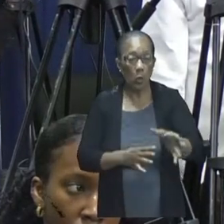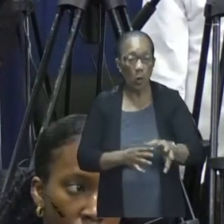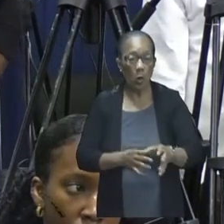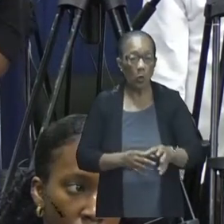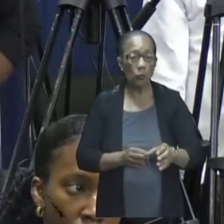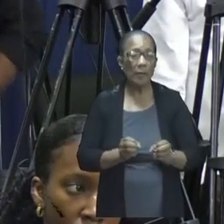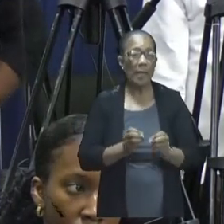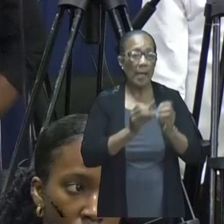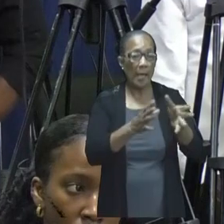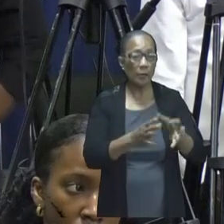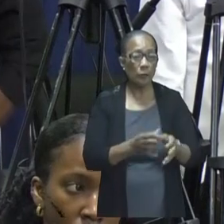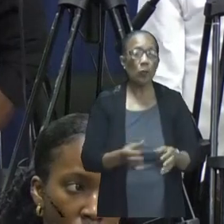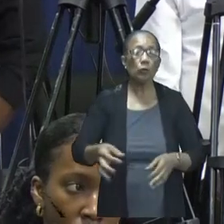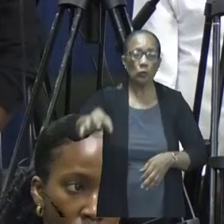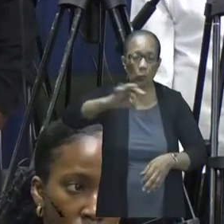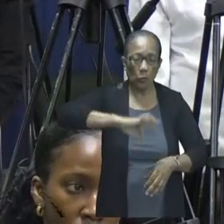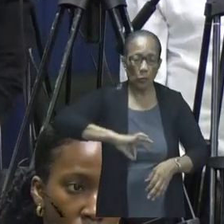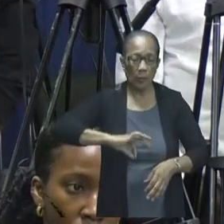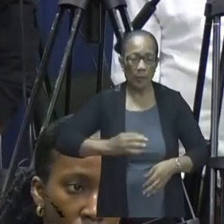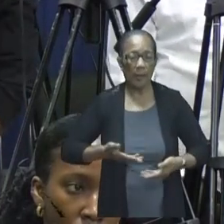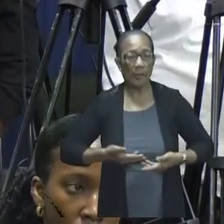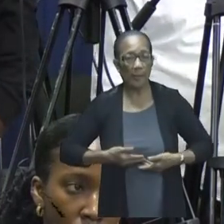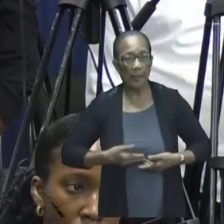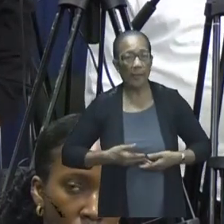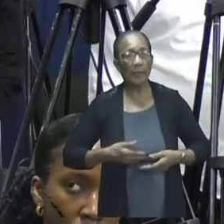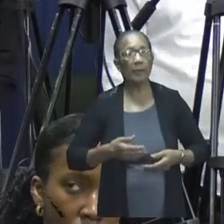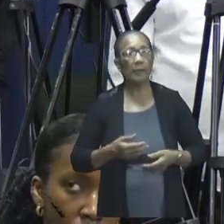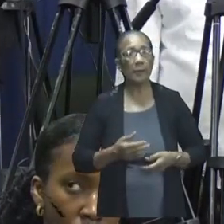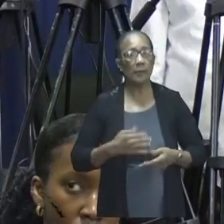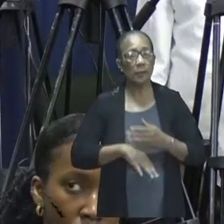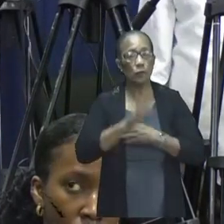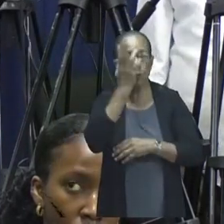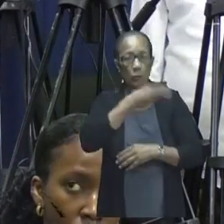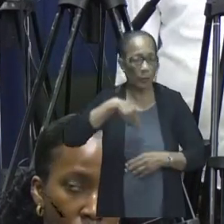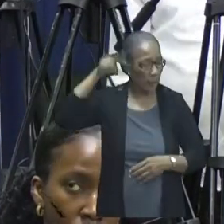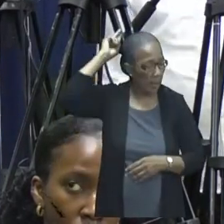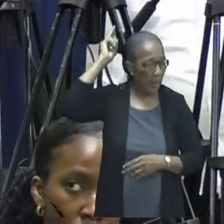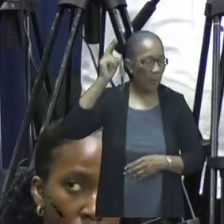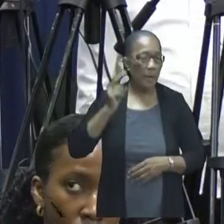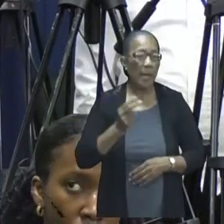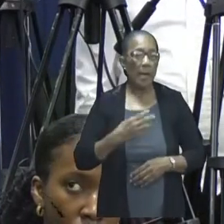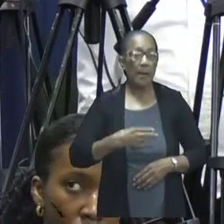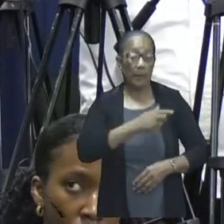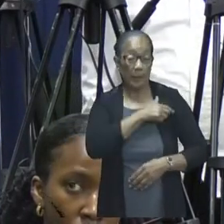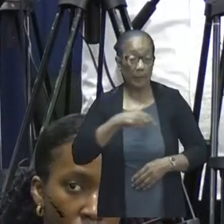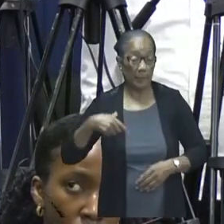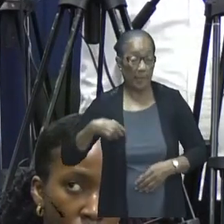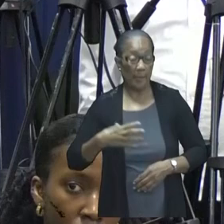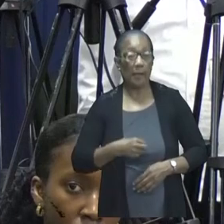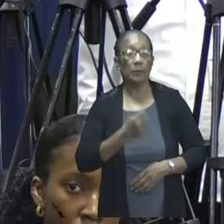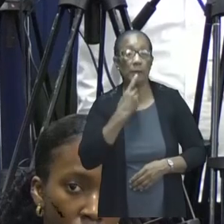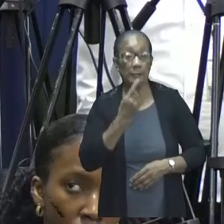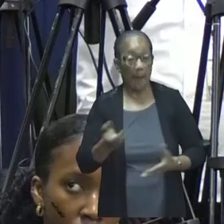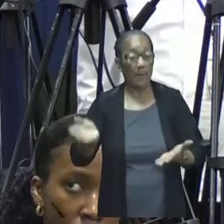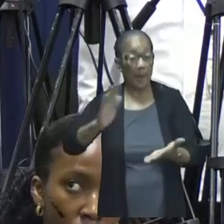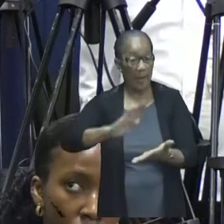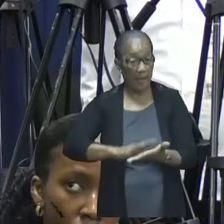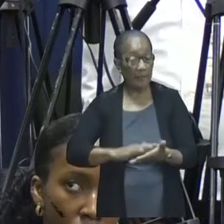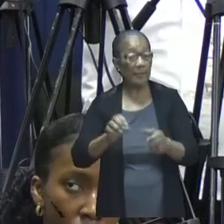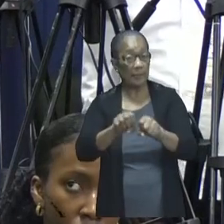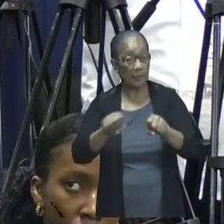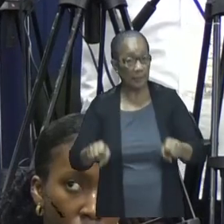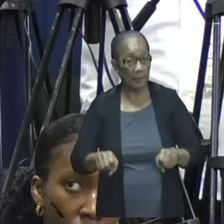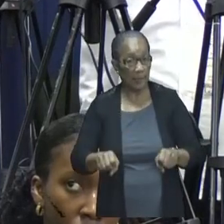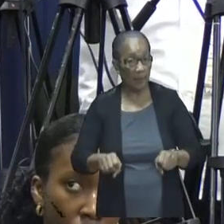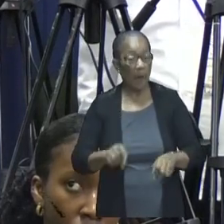hier toch kunnen creëren suriname en u gaf aan het belastingsysteem was nog niet dat pijn heeft u daar voor kunnen zorgen dat de